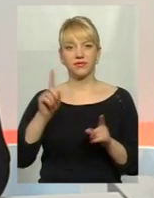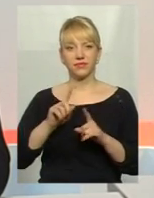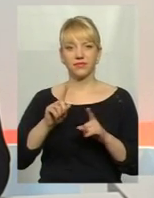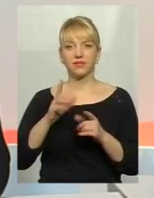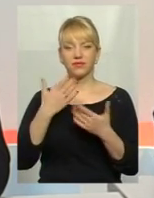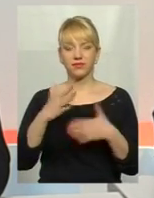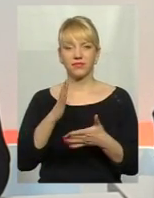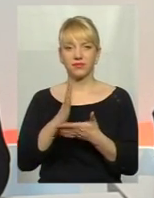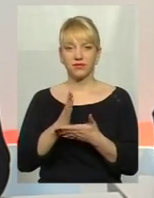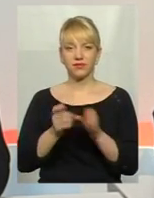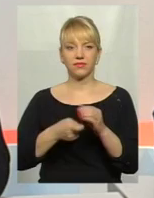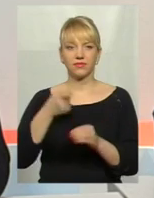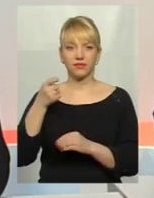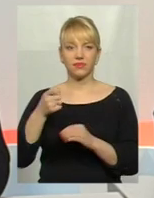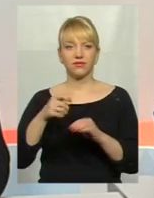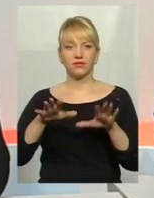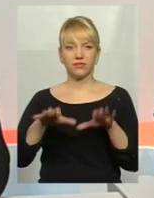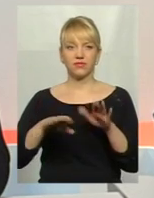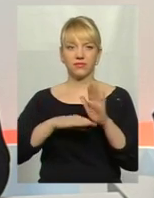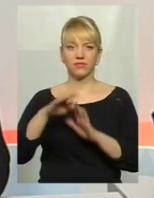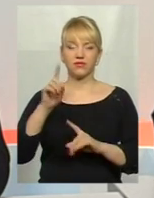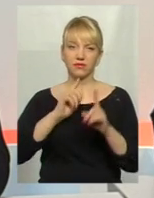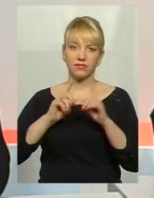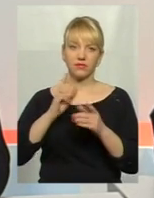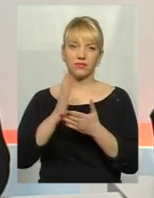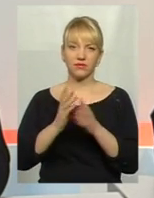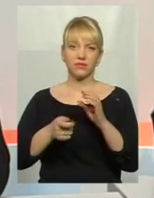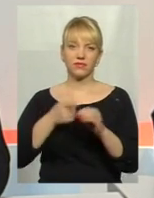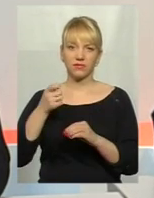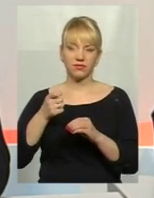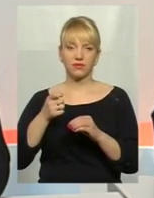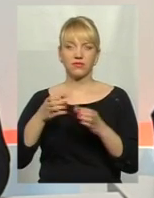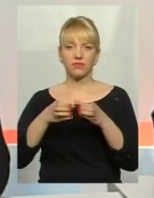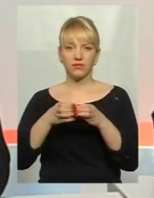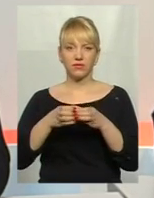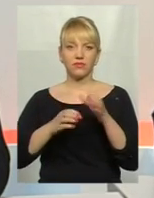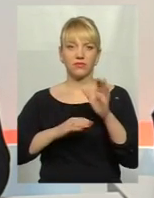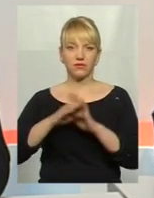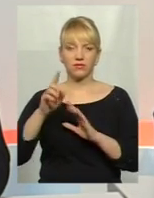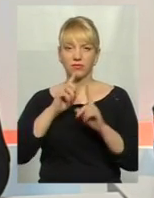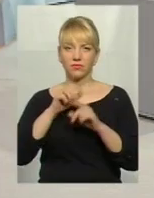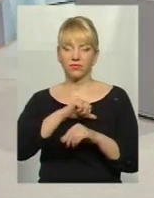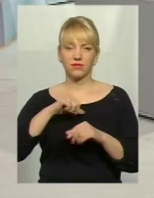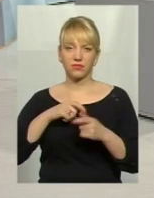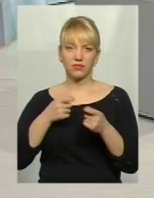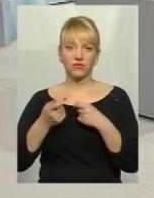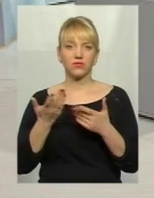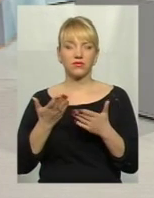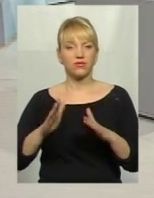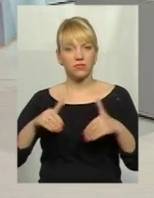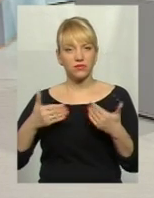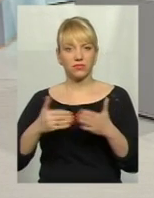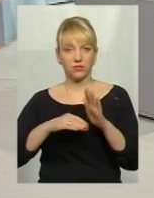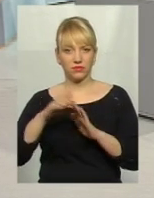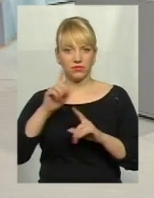є заяви голови Верховної Ради, є заява Комітету Верховної Ради з питань місцевого самоврядування, який рекомендує